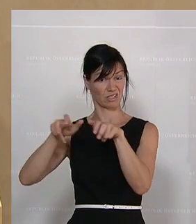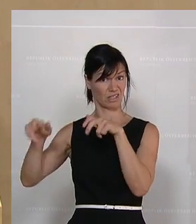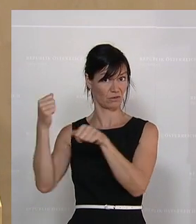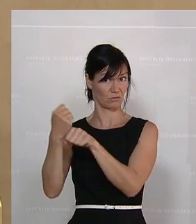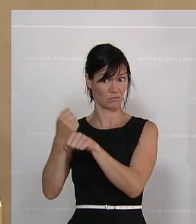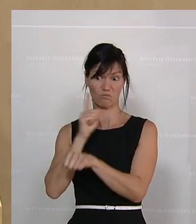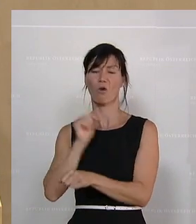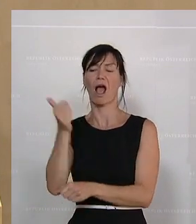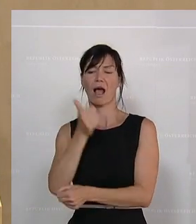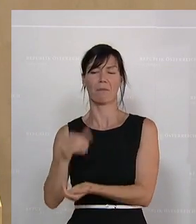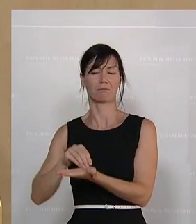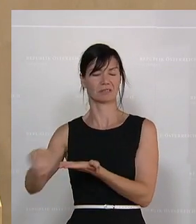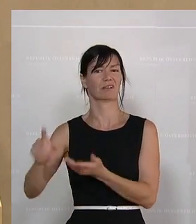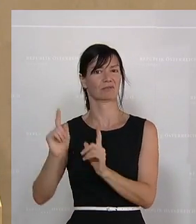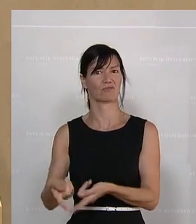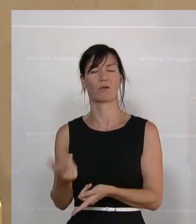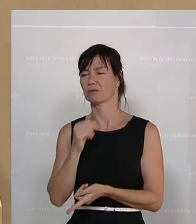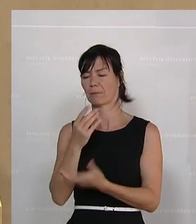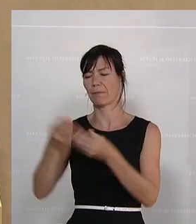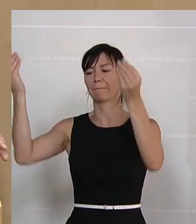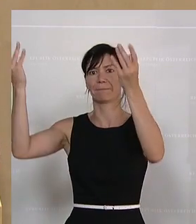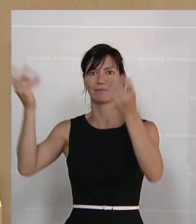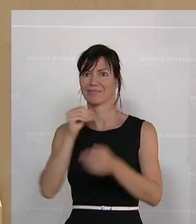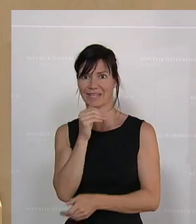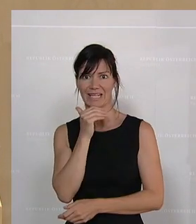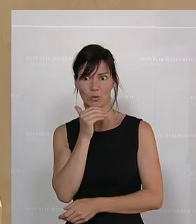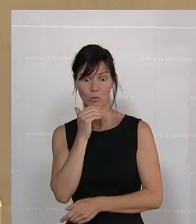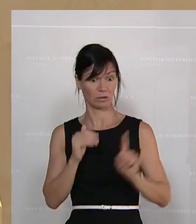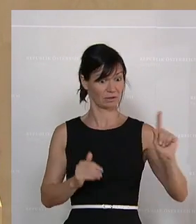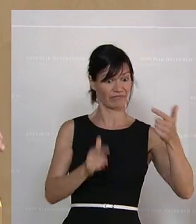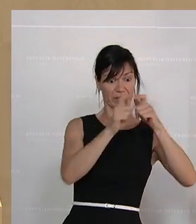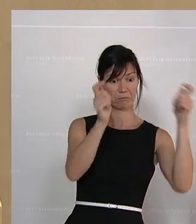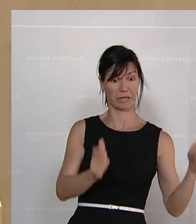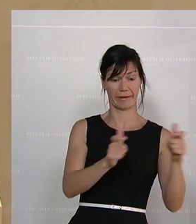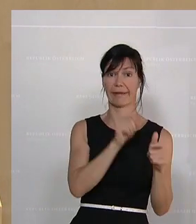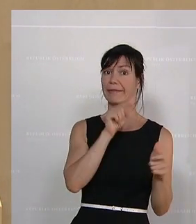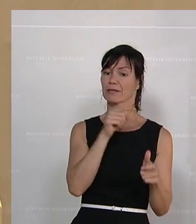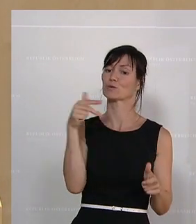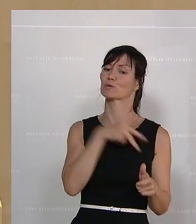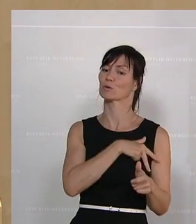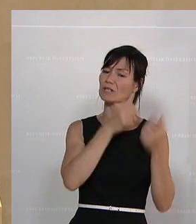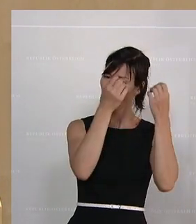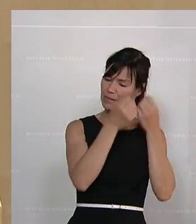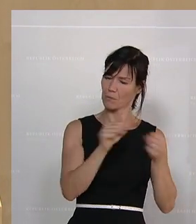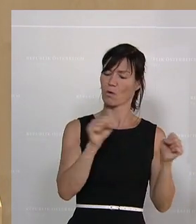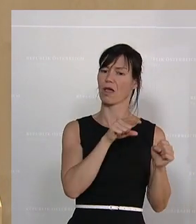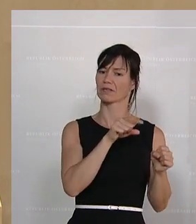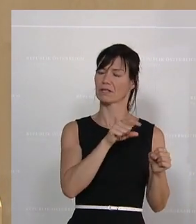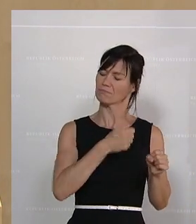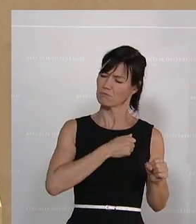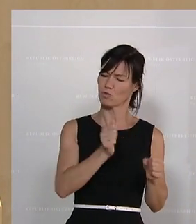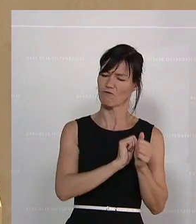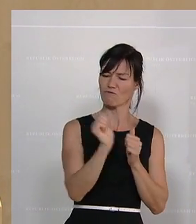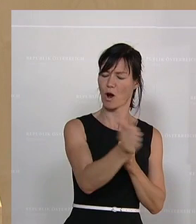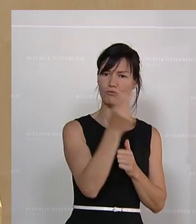die verpuffen und die nicht ausreichen und ein zweites paket das der sozialdemokratie das mut hat das vor ausschaut das